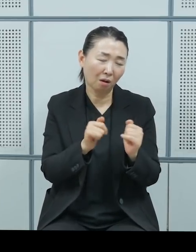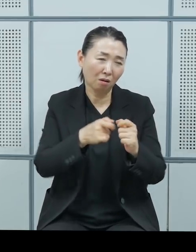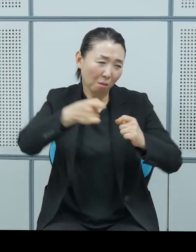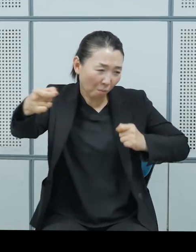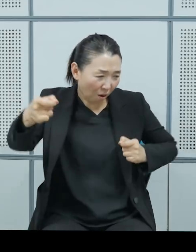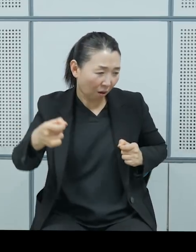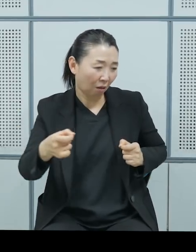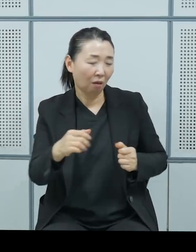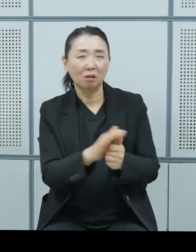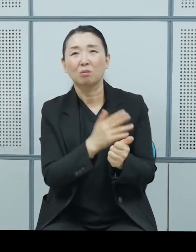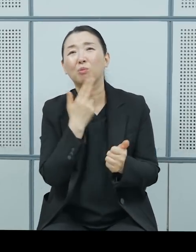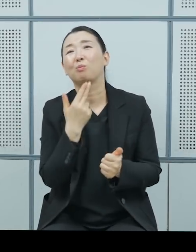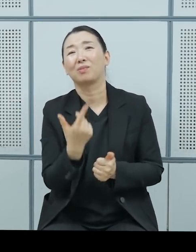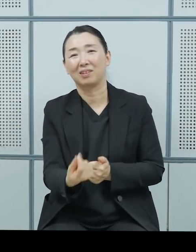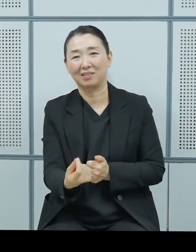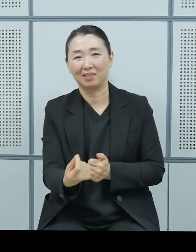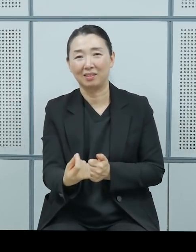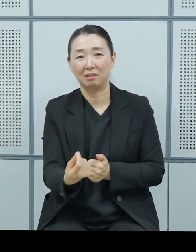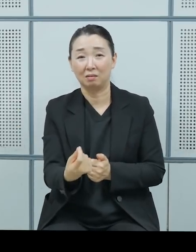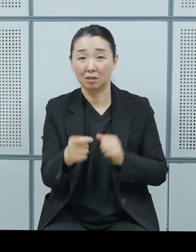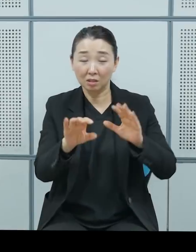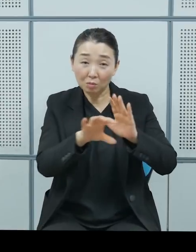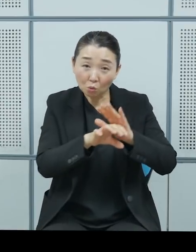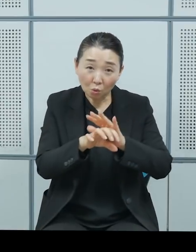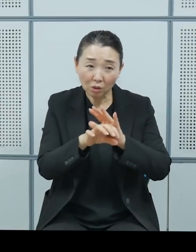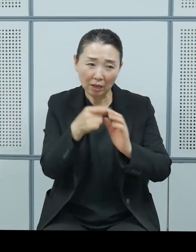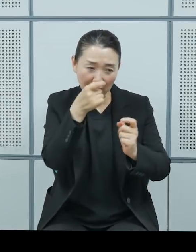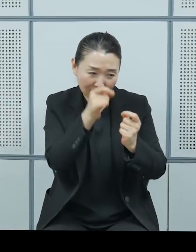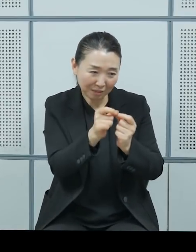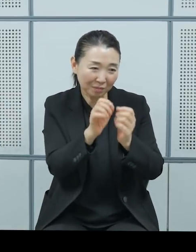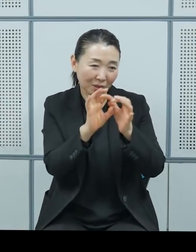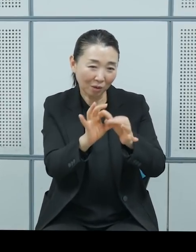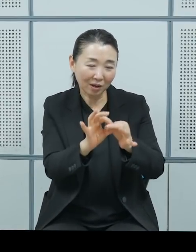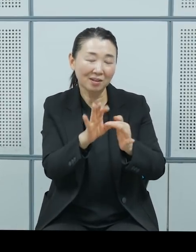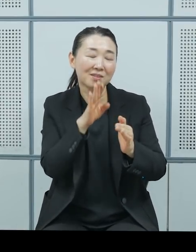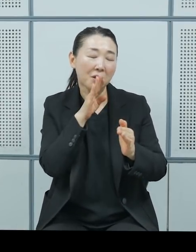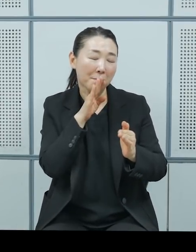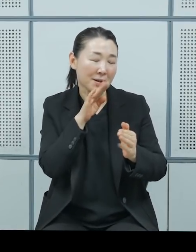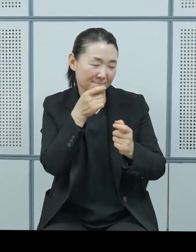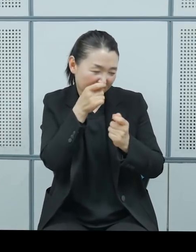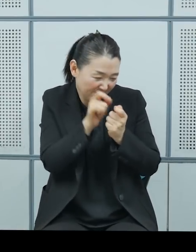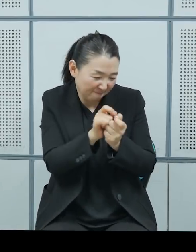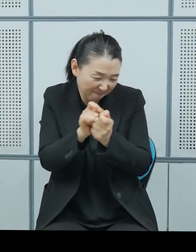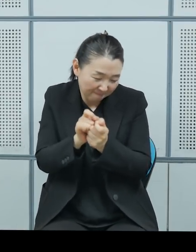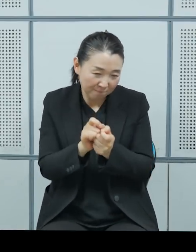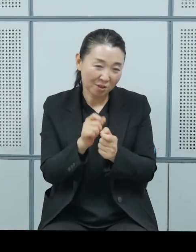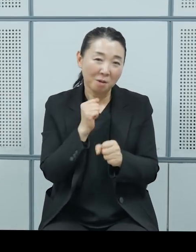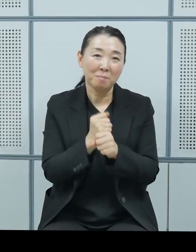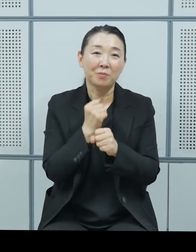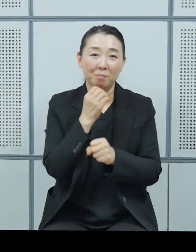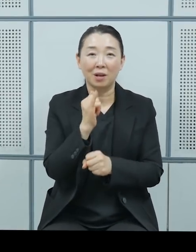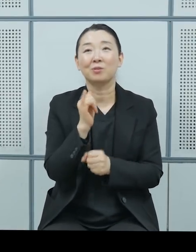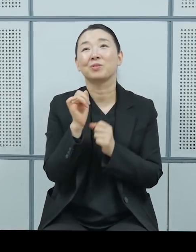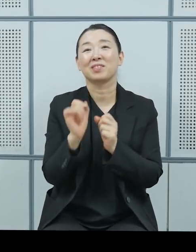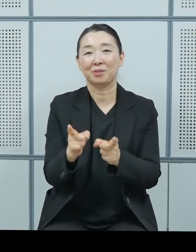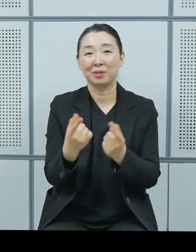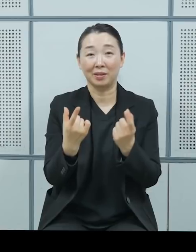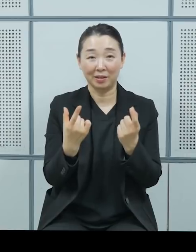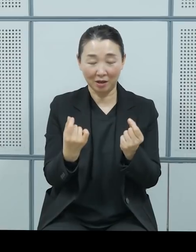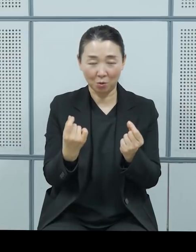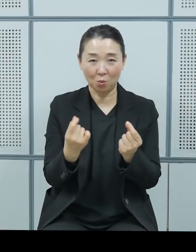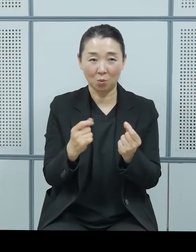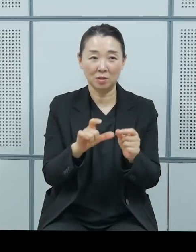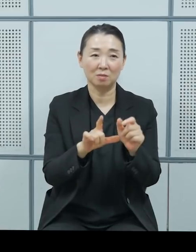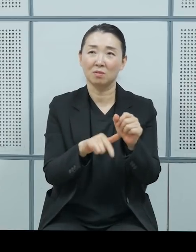있어요. 그런데 맞습니다. 코로나는 친밀한 관계를 정말 친밀하게 만들어줄 수 있는 기회다. 절호의 기회고